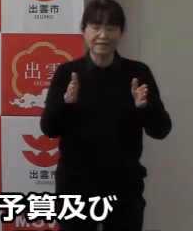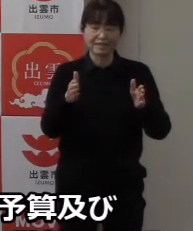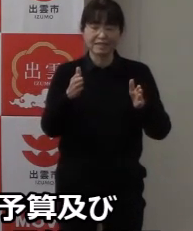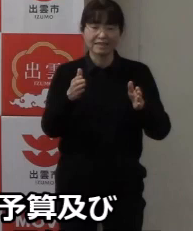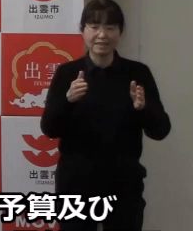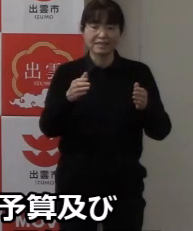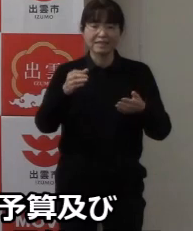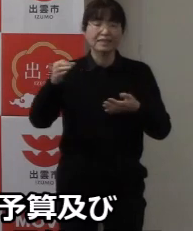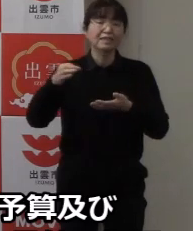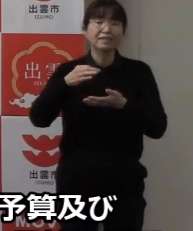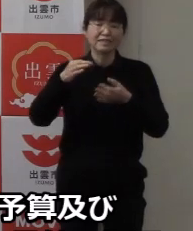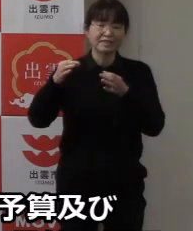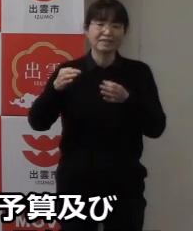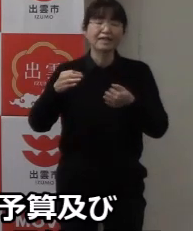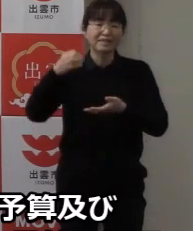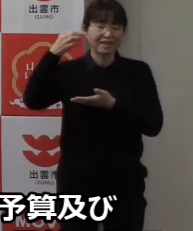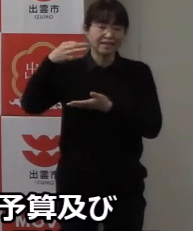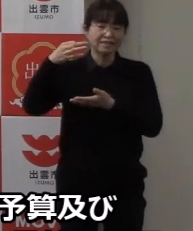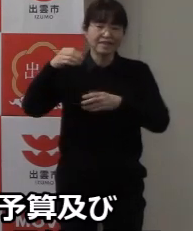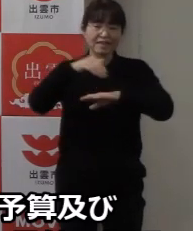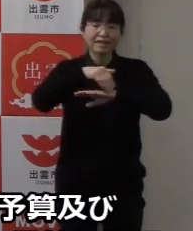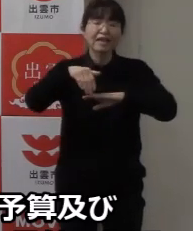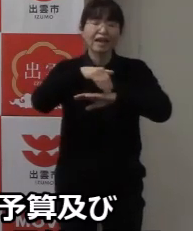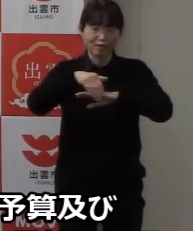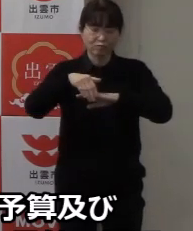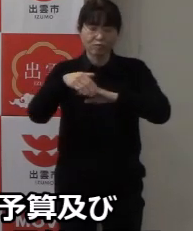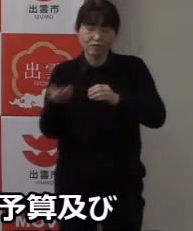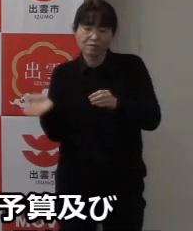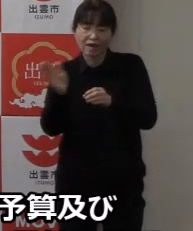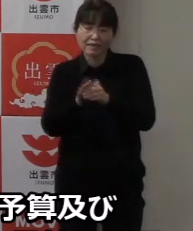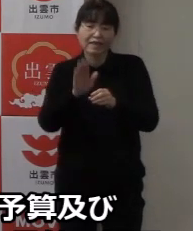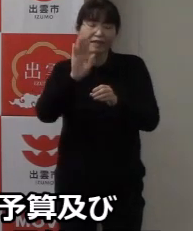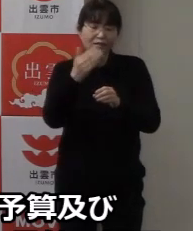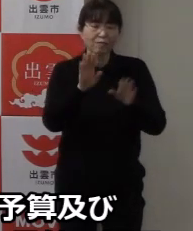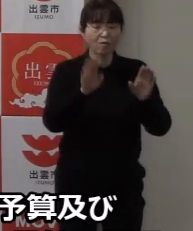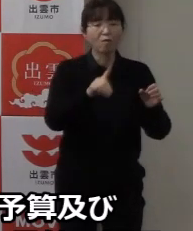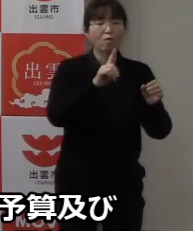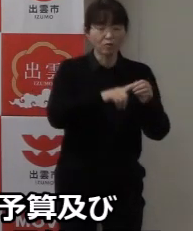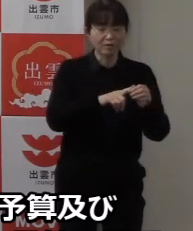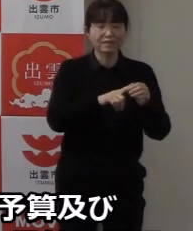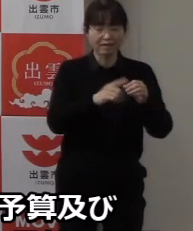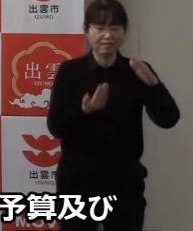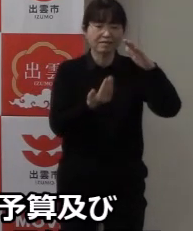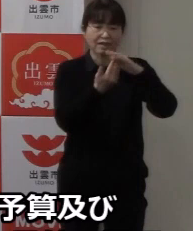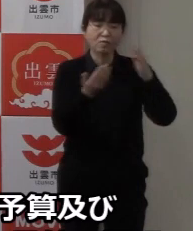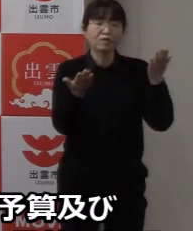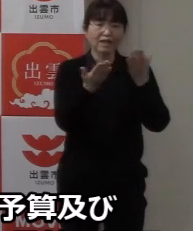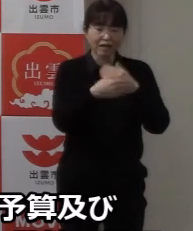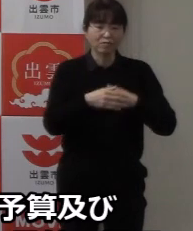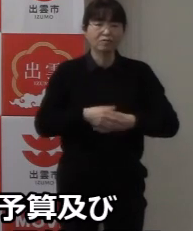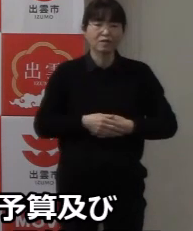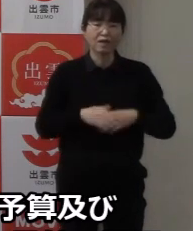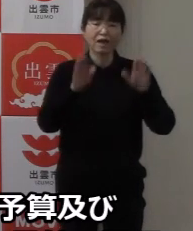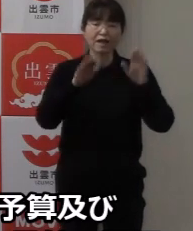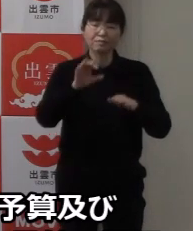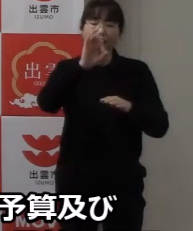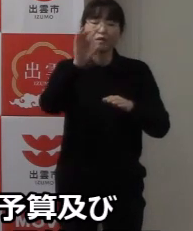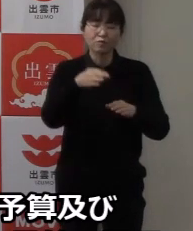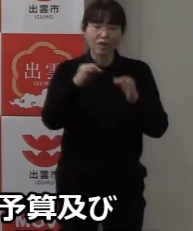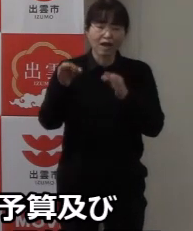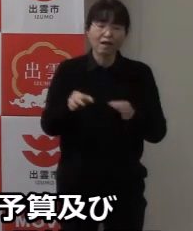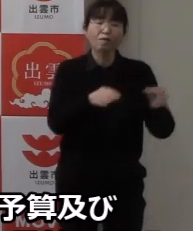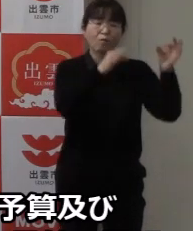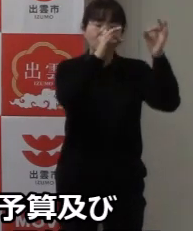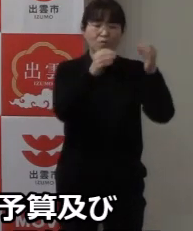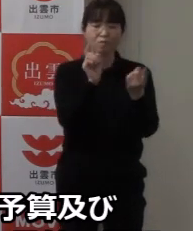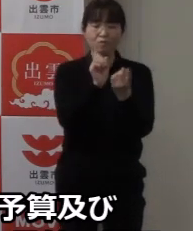が大体ピークを迎えるという中での編成でありました。まあ、加えてですね、今物価の対策ですね、物価高騰対